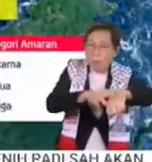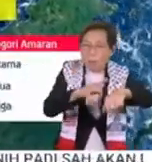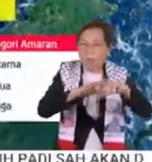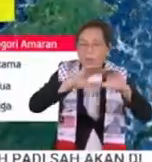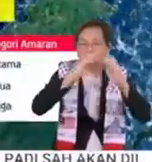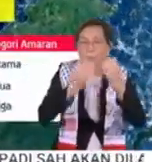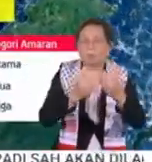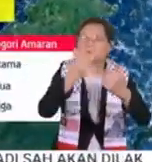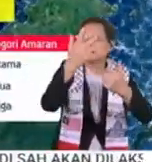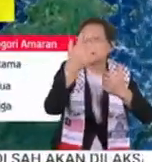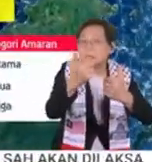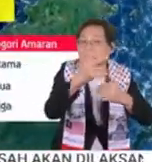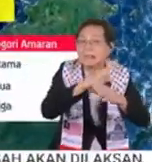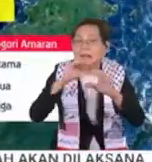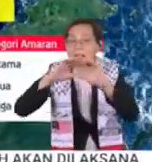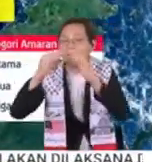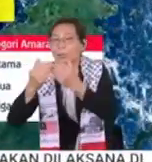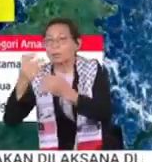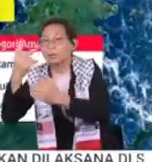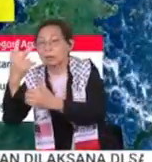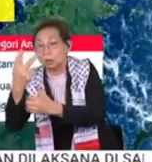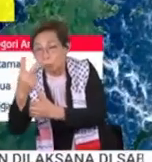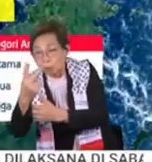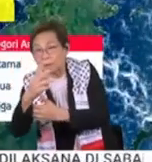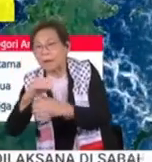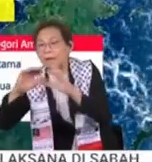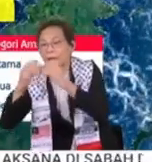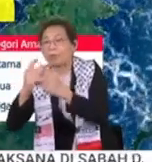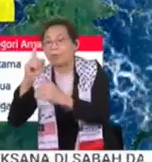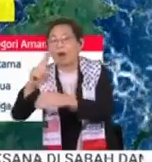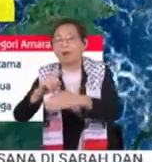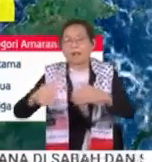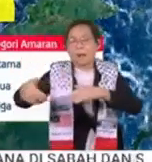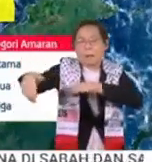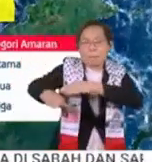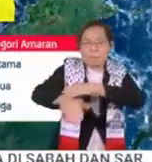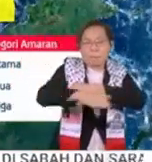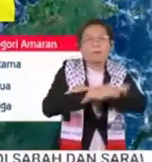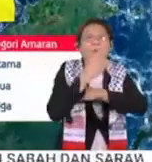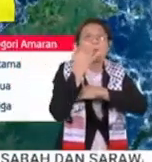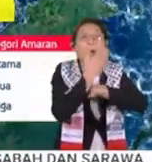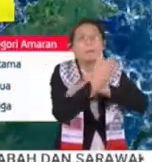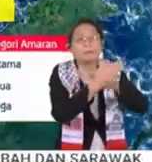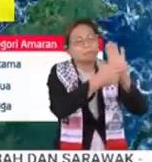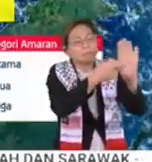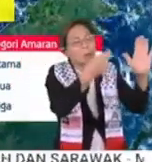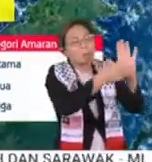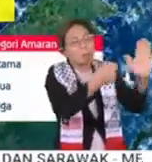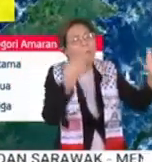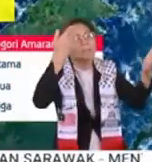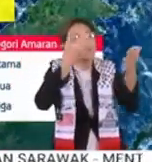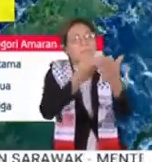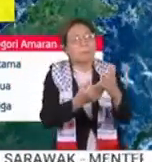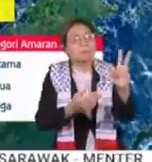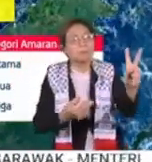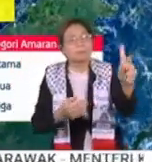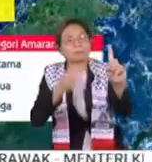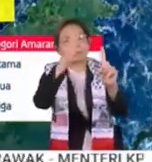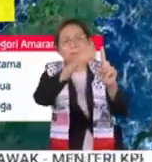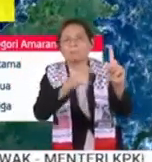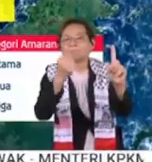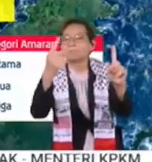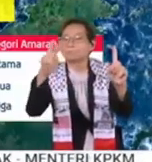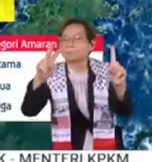kategori ketiga serta kedua dan juga pertama di kawasan perairan yang telah dilorekkan ini sehingga 21